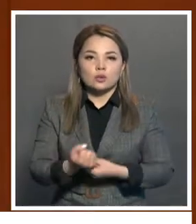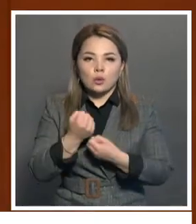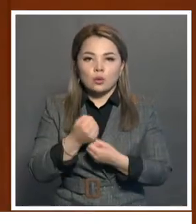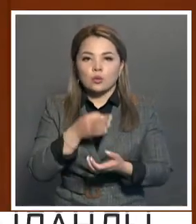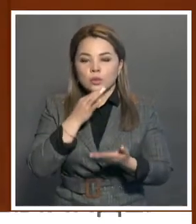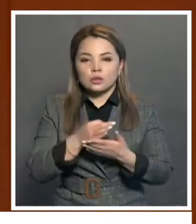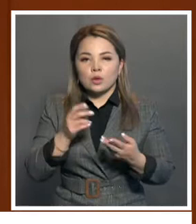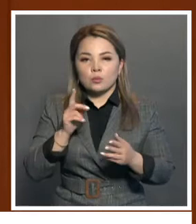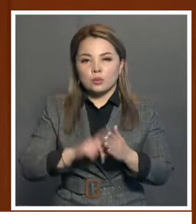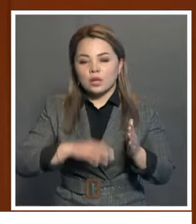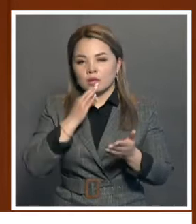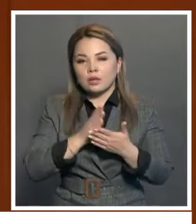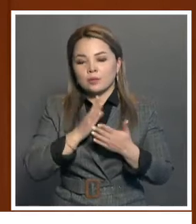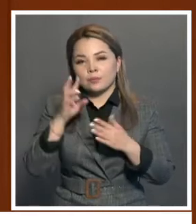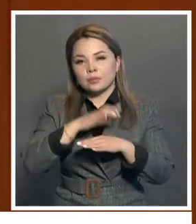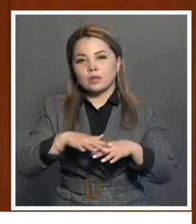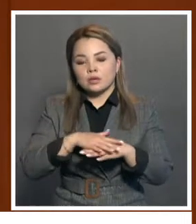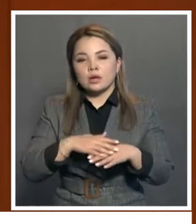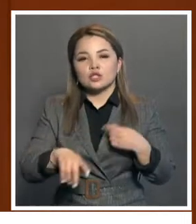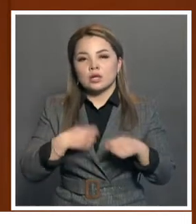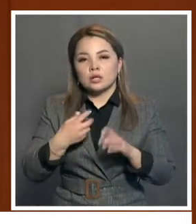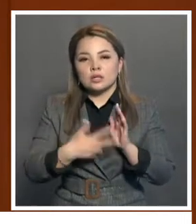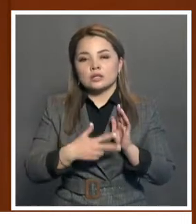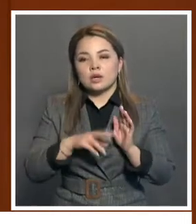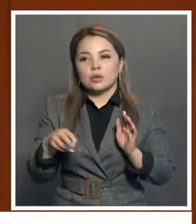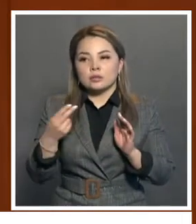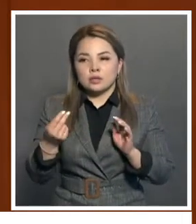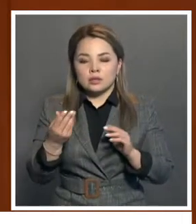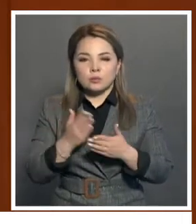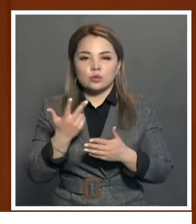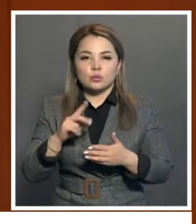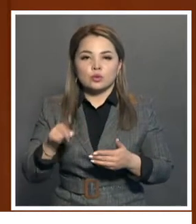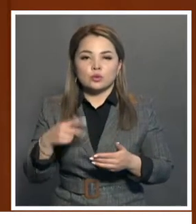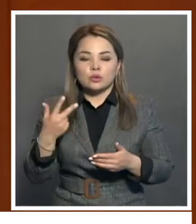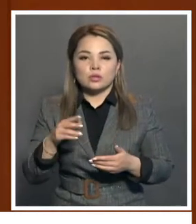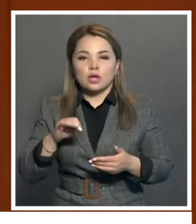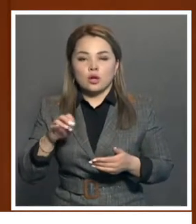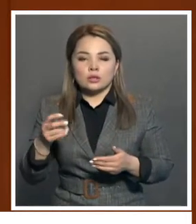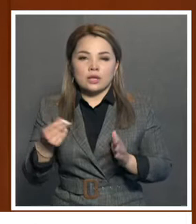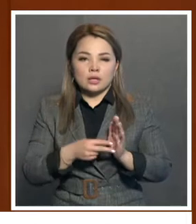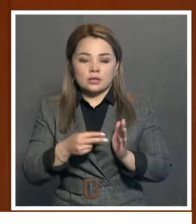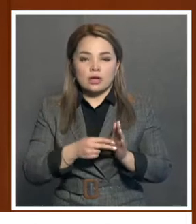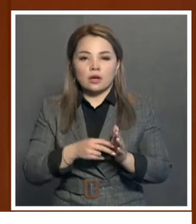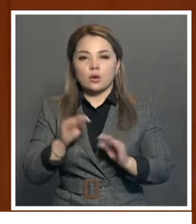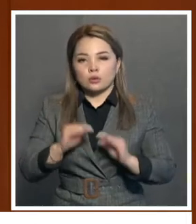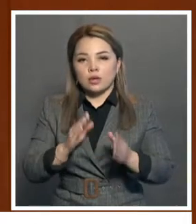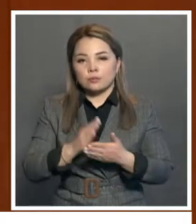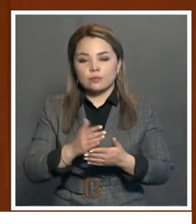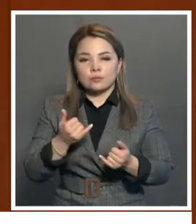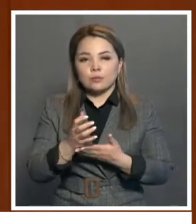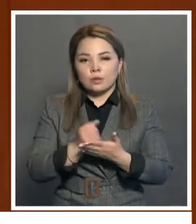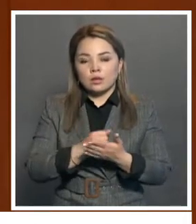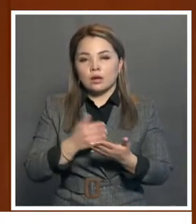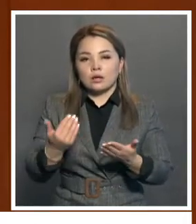Мемлекеттік шығыстар 80 миллиард теңгеге қысқартылып, 3,3 триллион теңген құрайды. Бұл президенттің бақсамаларына арналған резервті